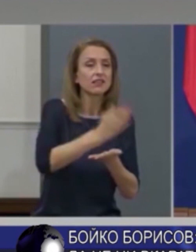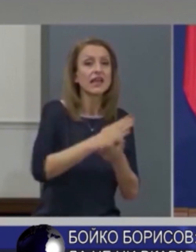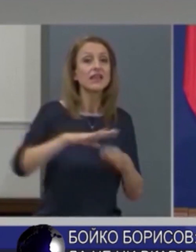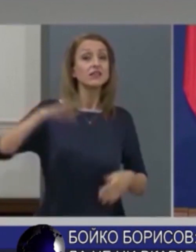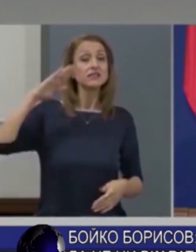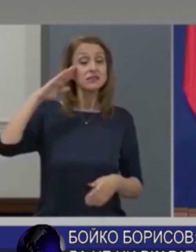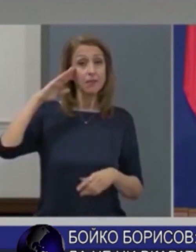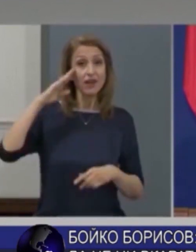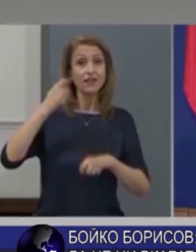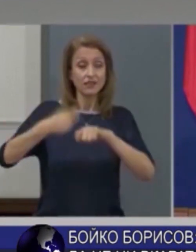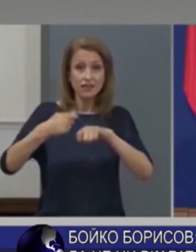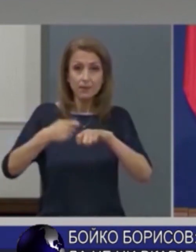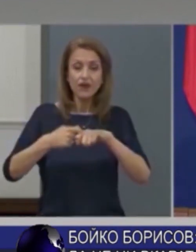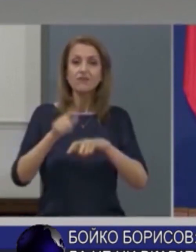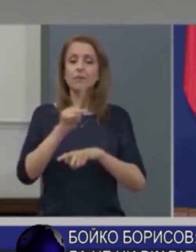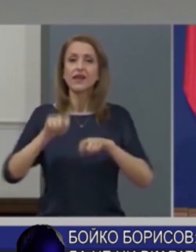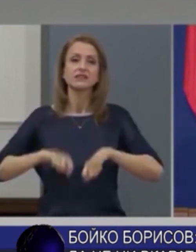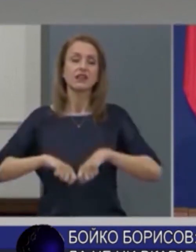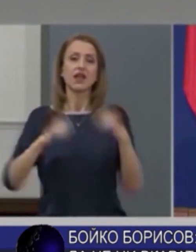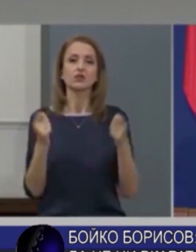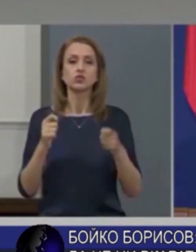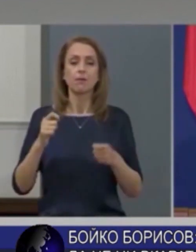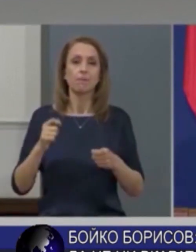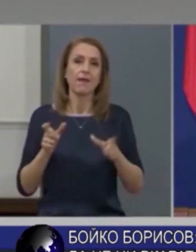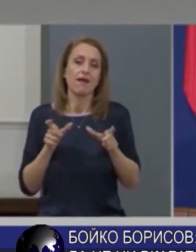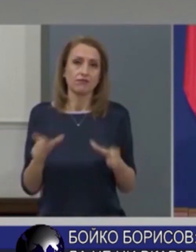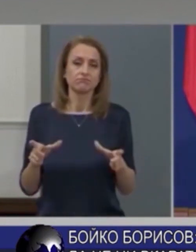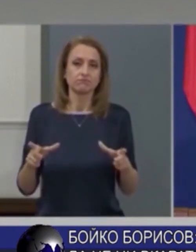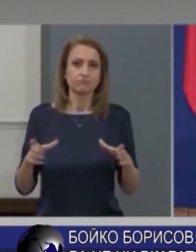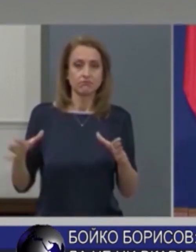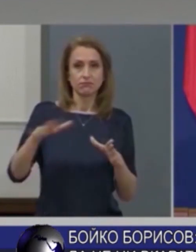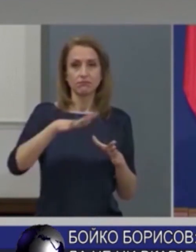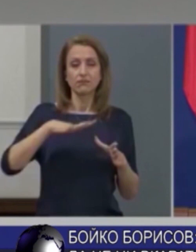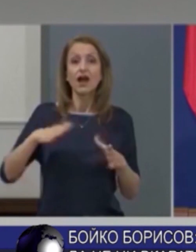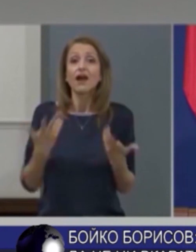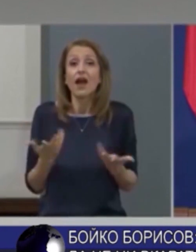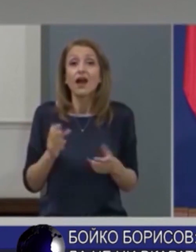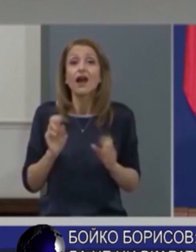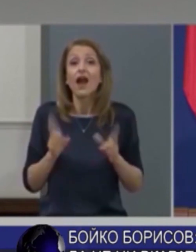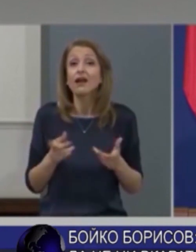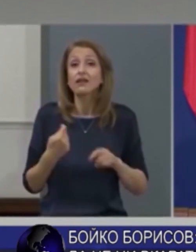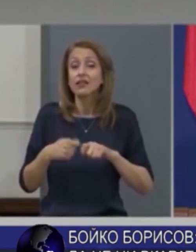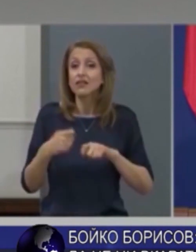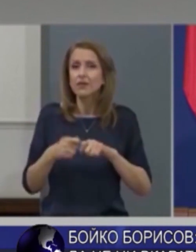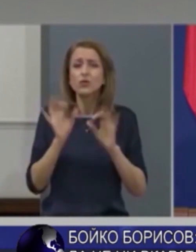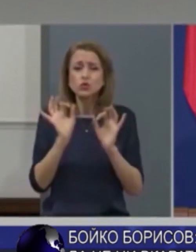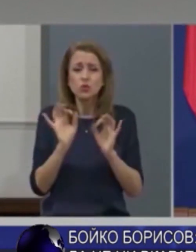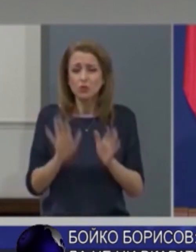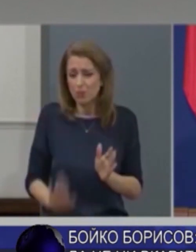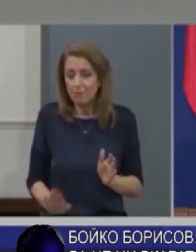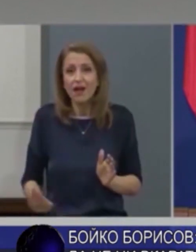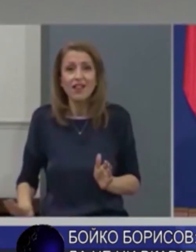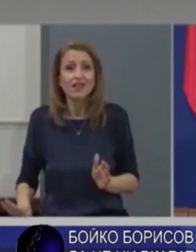да нарушиме, защото Штава е категорично против, по какъв ред и дисциплина да можеме, особено с малките деца,